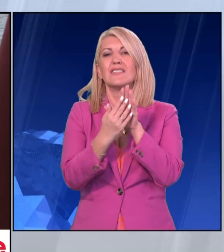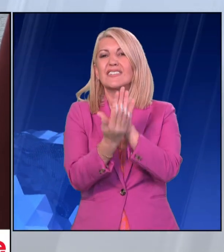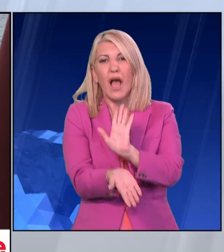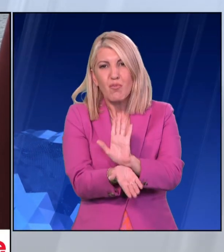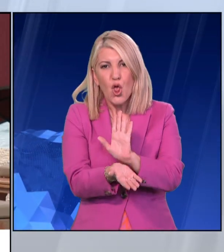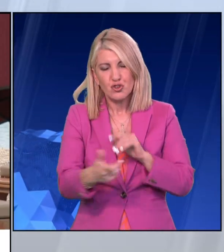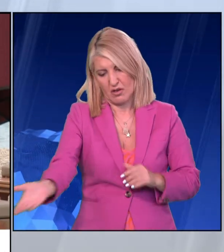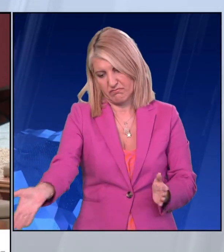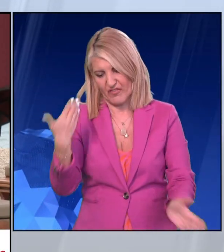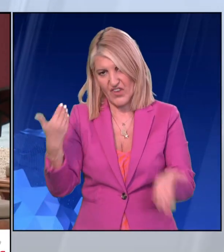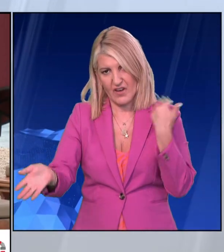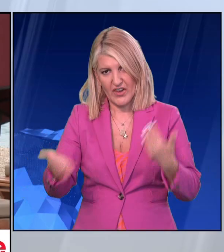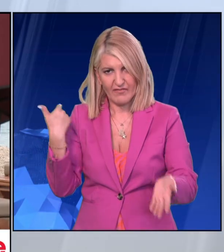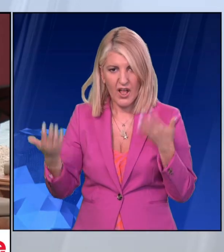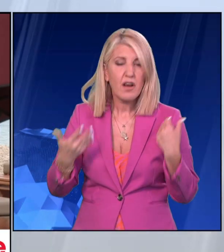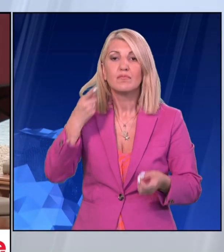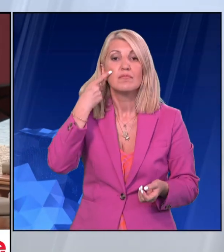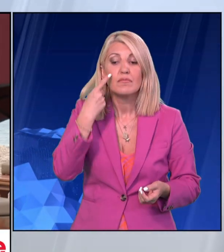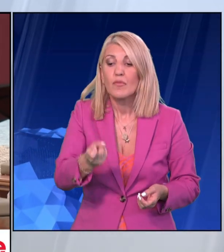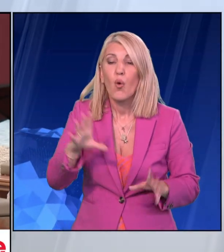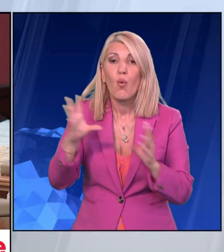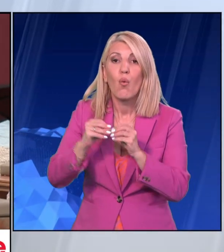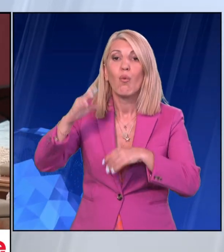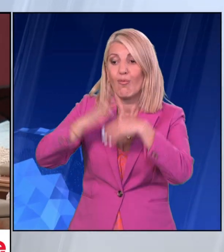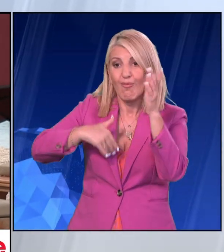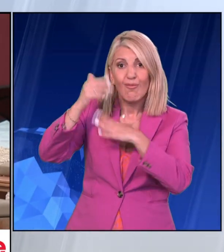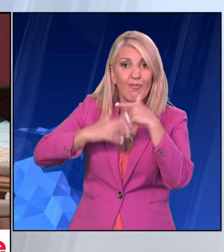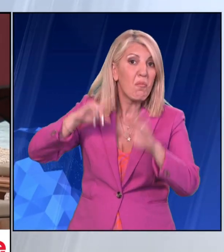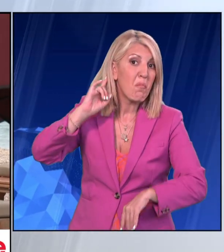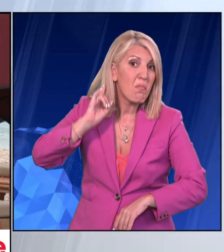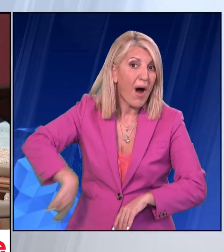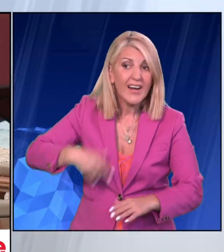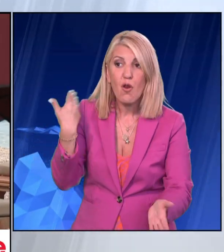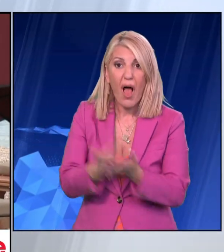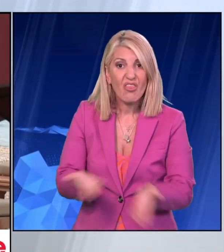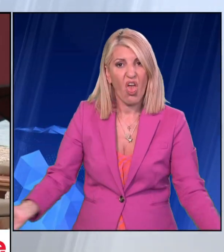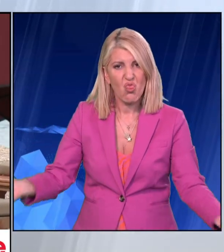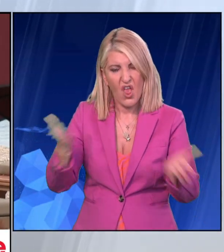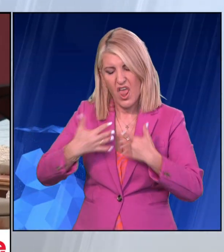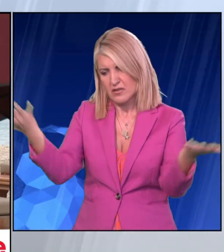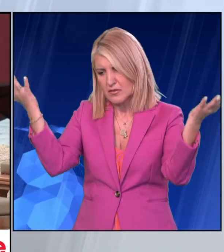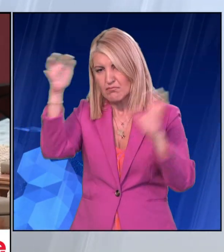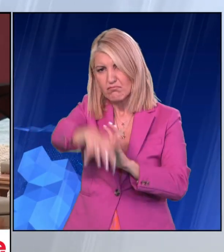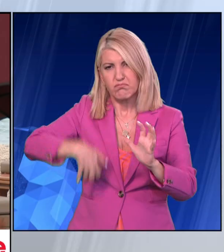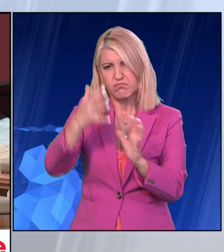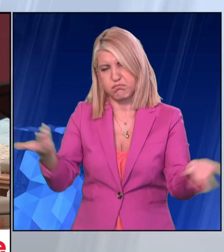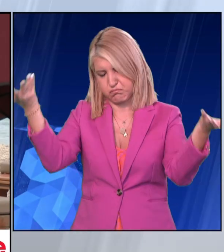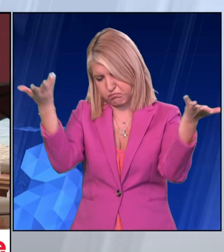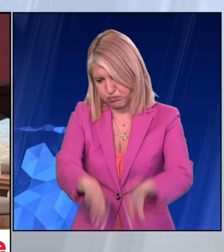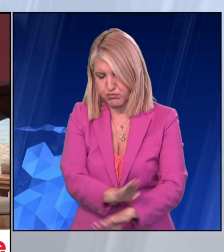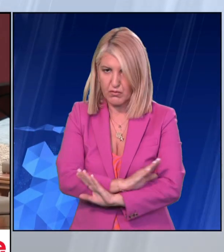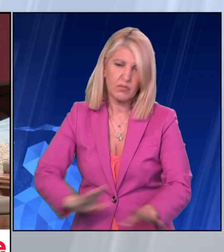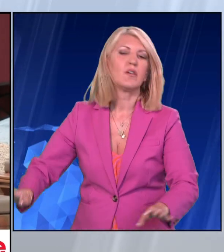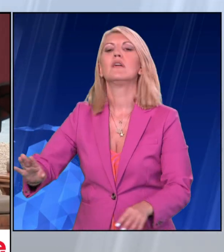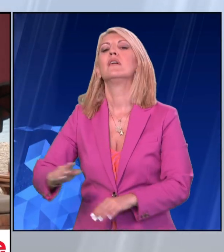των αυθαίρετων κατασκευών εντός της κοινόχρησης ζώνης Αιγιαλού και παραλίας, αποβολή των μισθωτών έως και αυτόφορη διαδικασία για